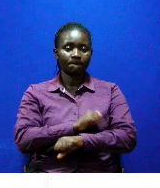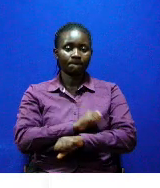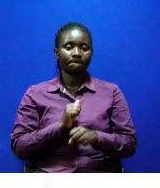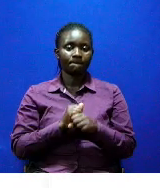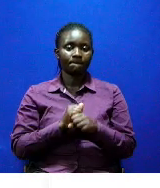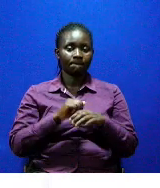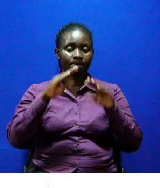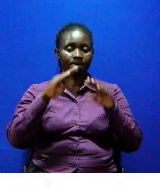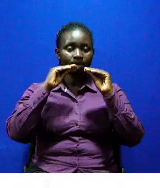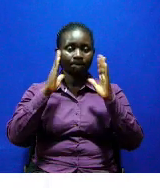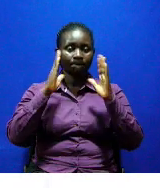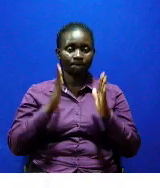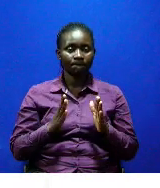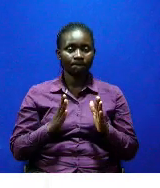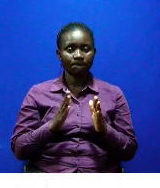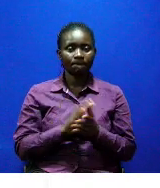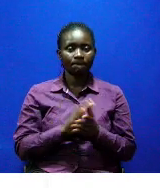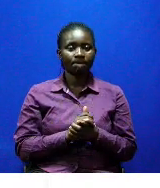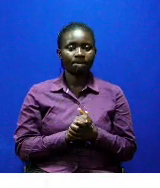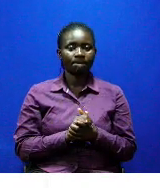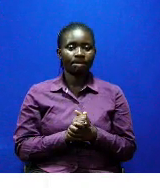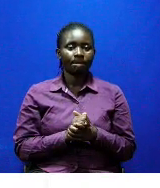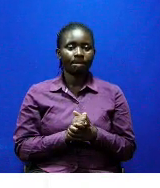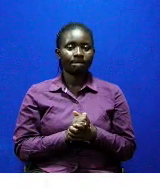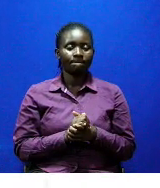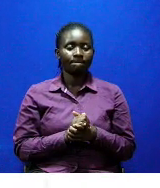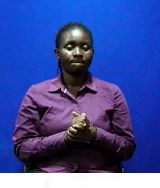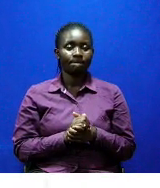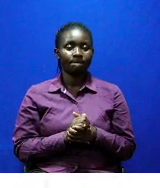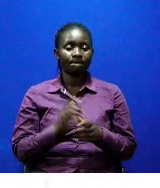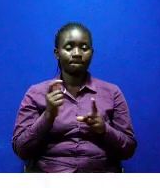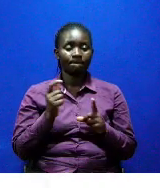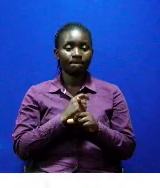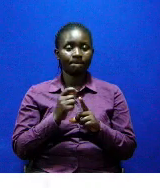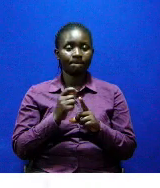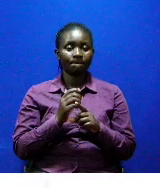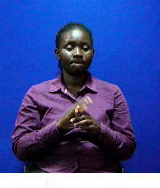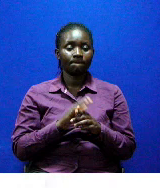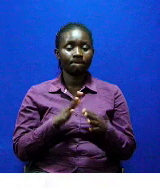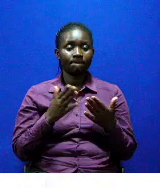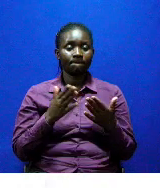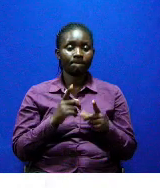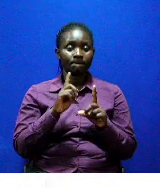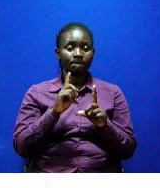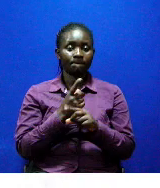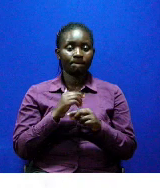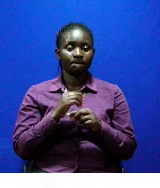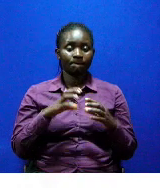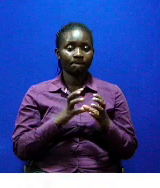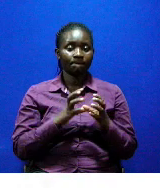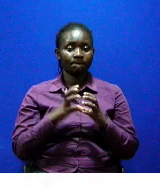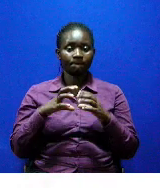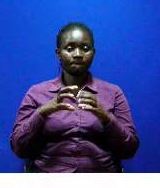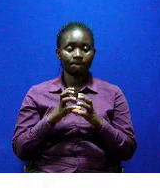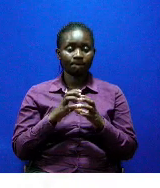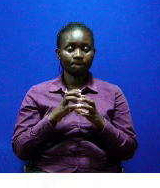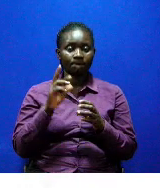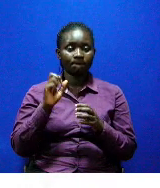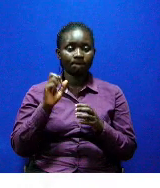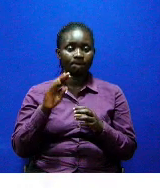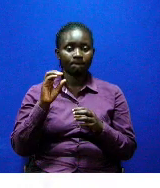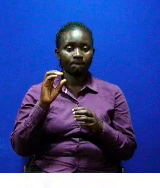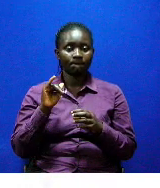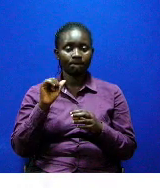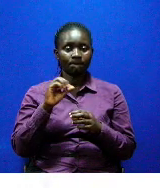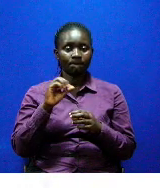ya rugby bajya kwa ba kwenda sama yege dio akoya rakapaka kwa le rune bio mbi apao via gosori ya rugby gati ya beke onde gia Kenya Rugby